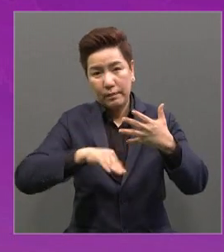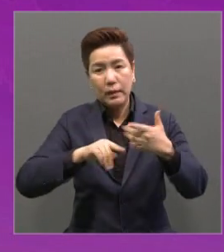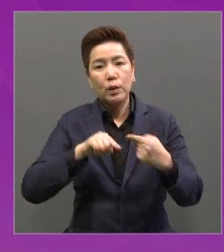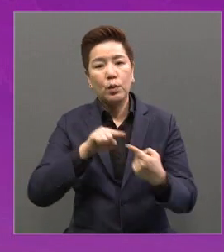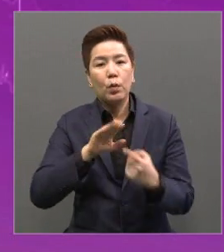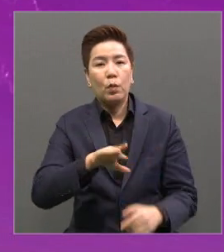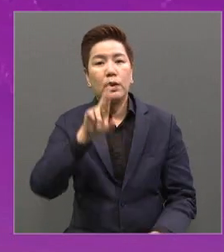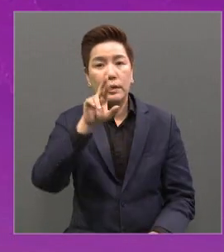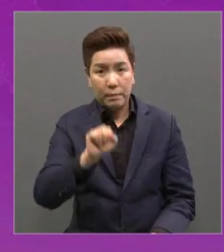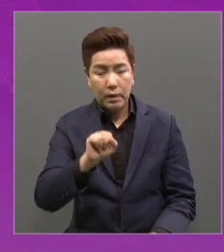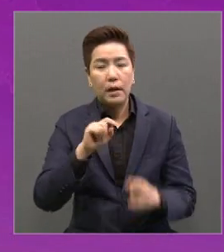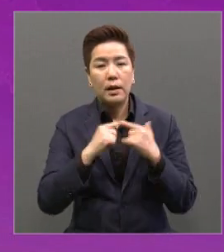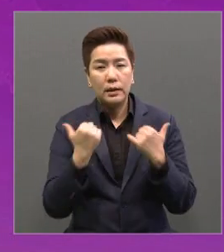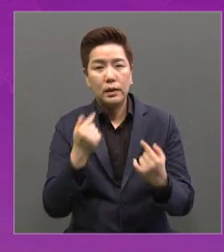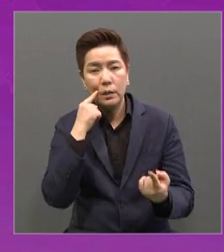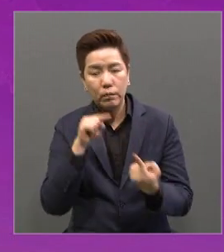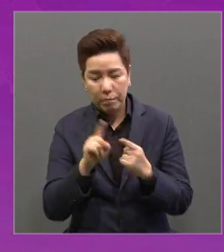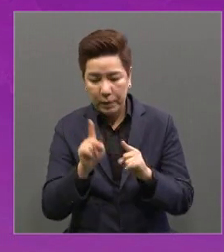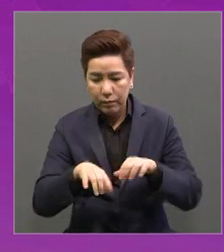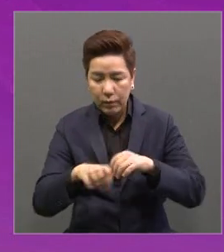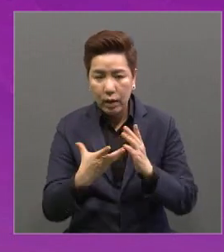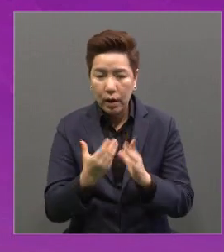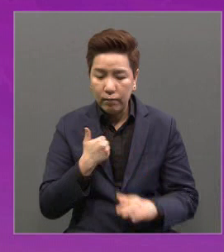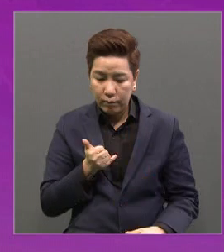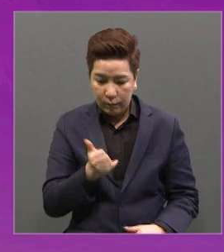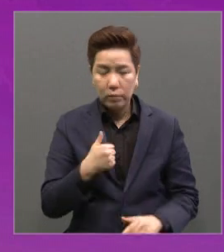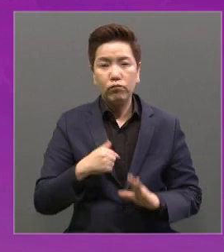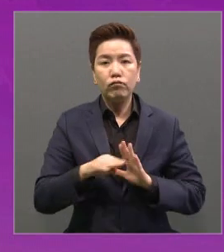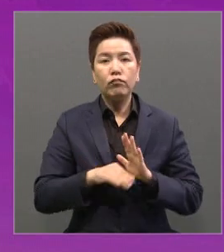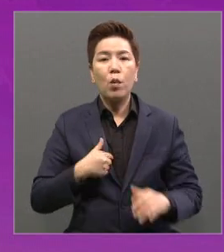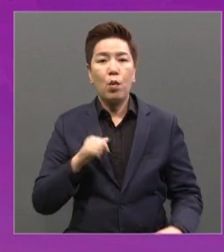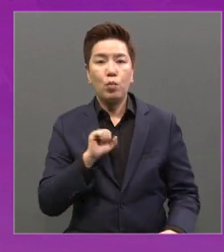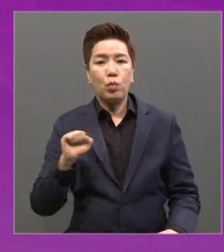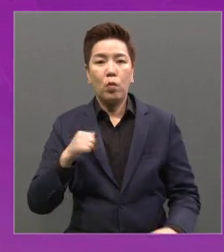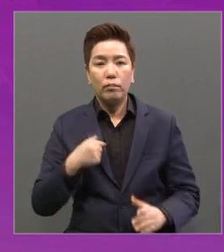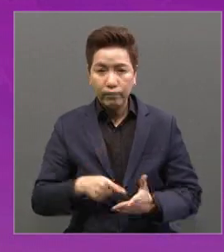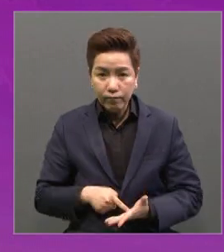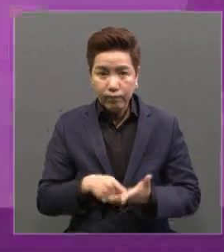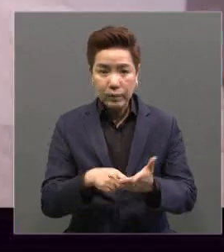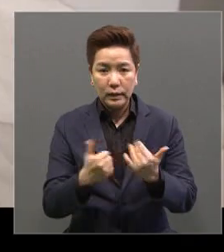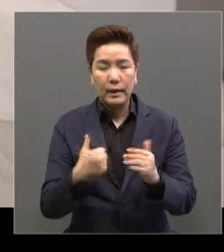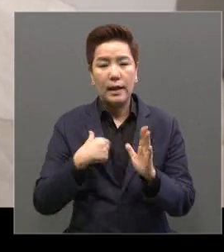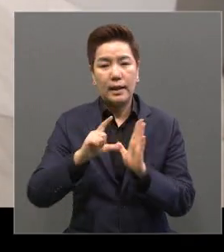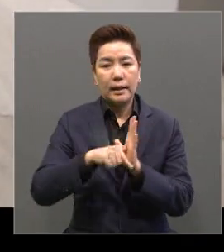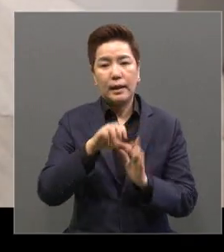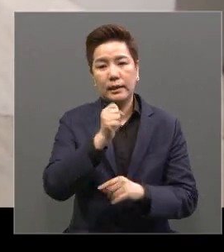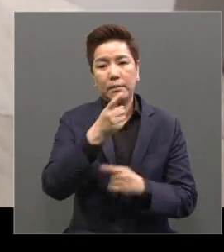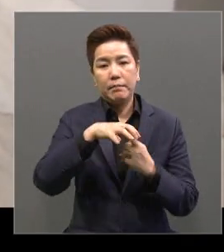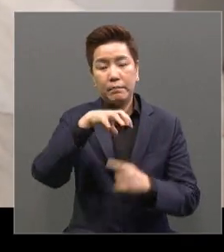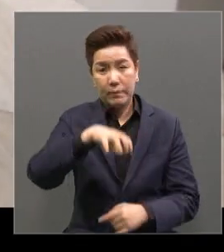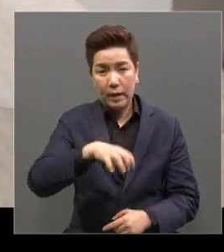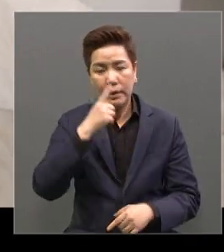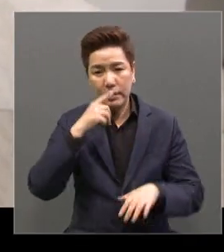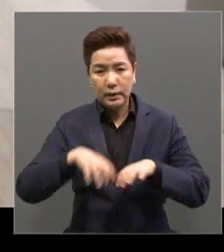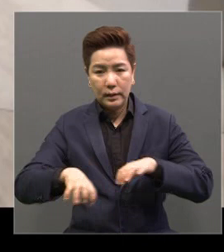รัฐสภานะครับเป็นสถานที่ในการรายงานตัวครับโดยเจ้าหน้าที่ของสำนักงานเลขาธิการสภาผู้แทนราษฎร